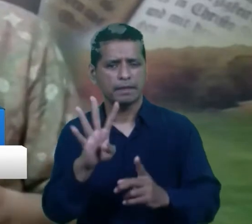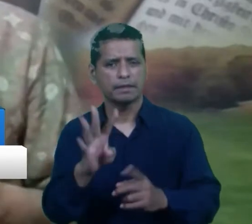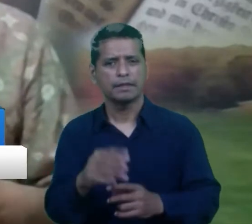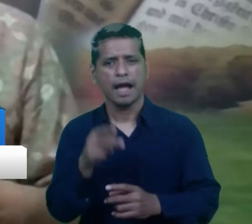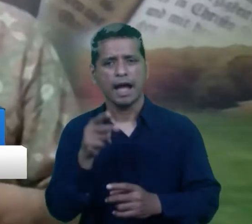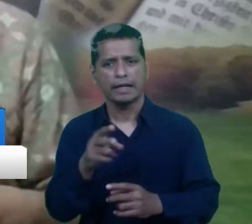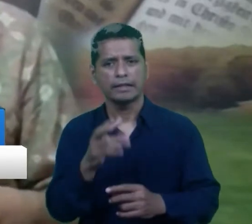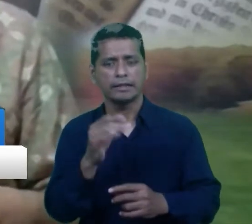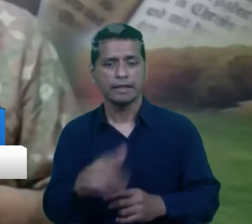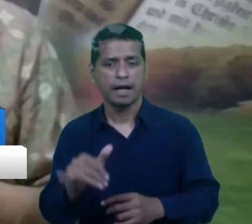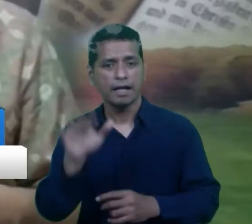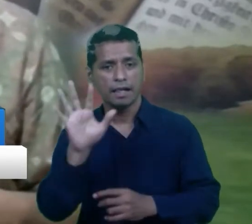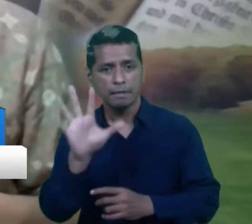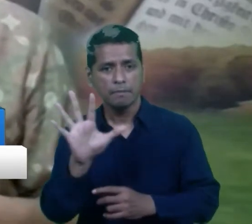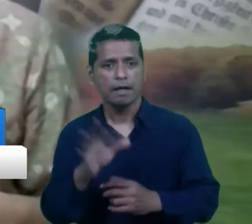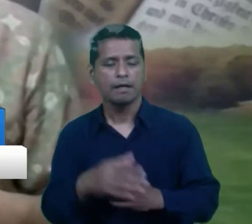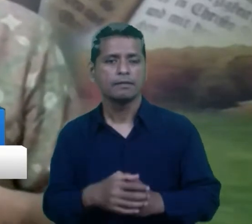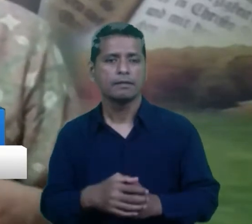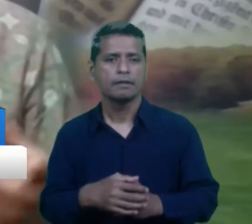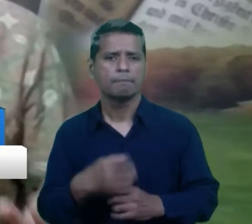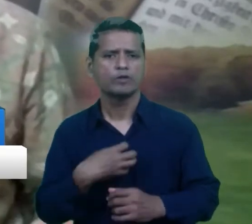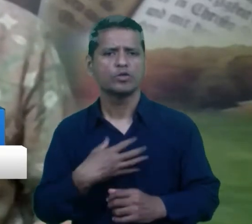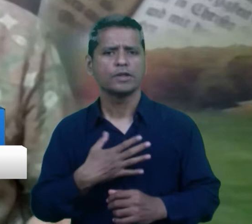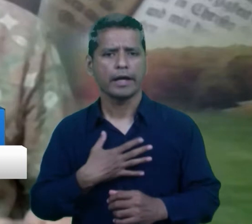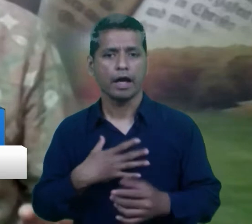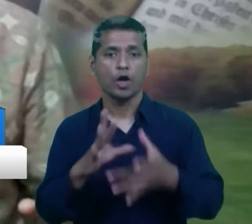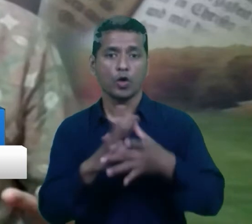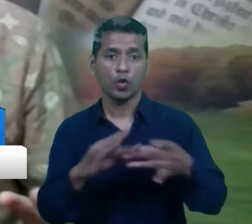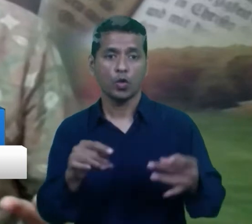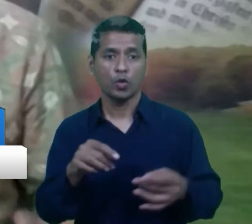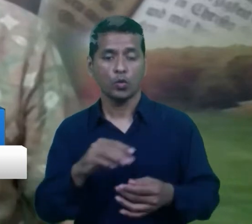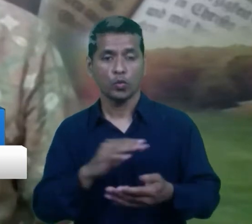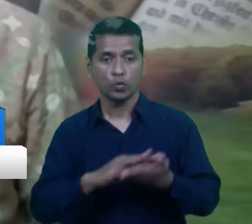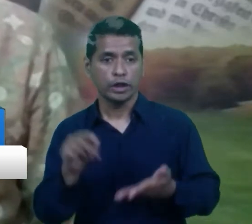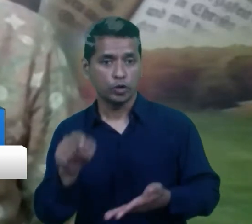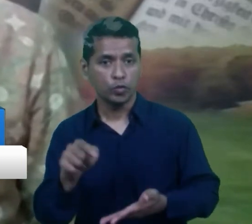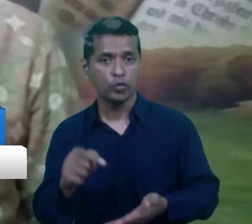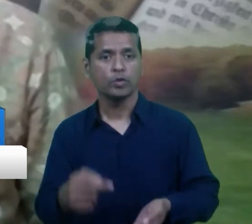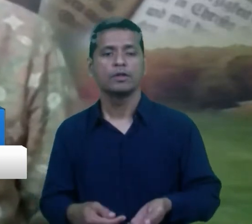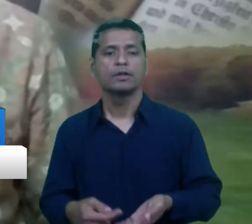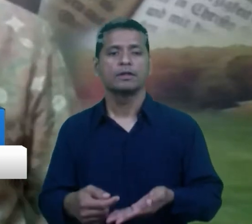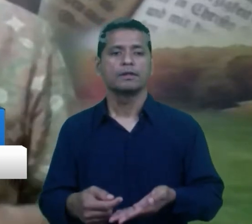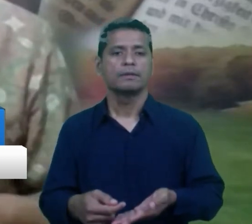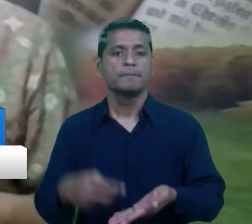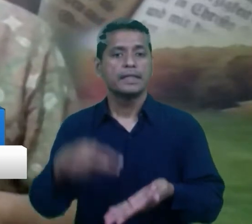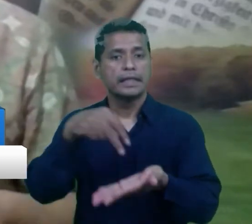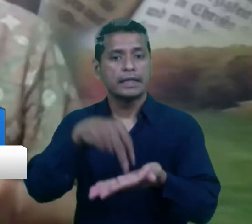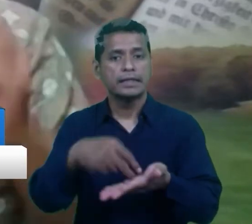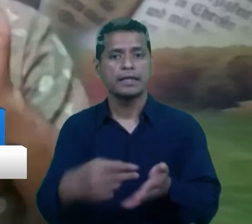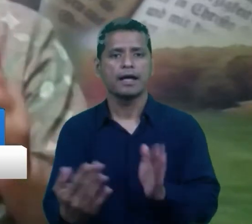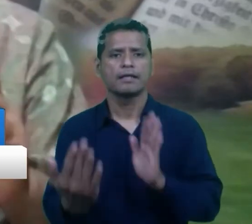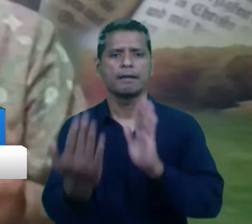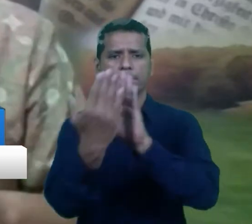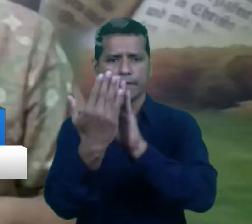ayat yang kelima, dan dari tahta itu keluar kilat dan bunyi guruh yang menderu, dan tujuh obor menyala-nyala di